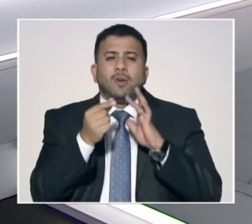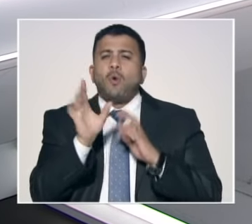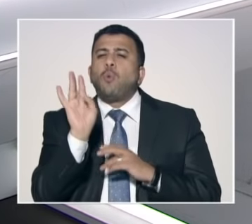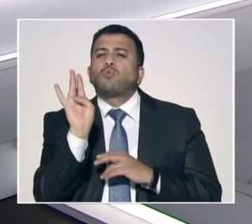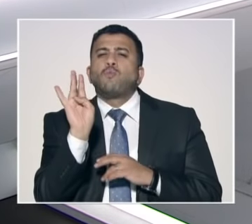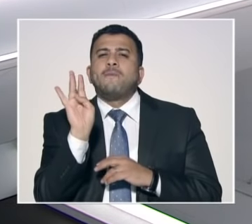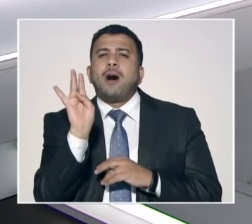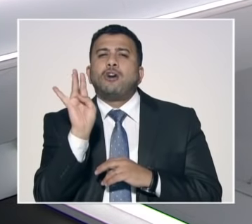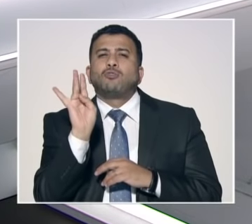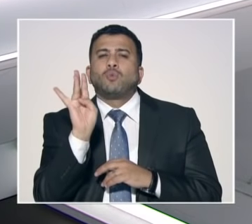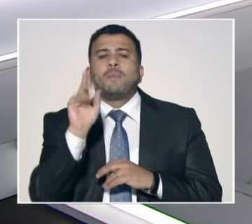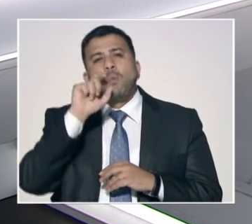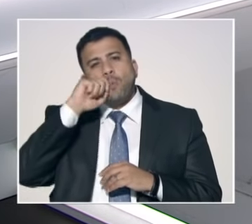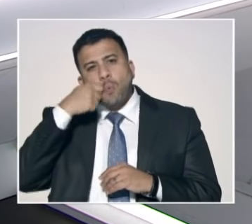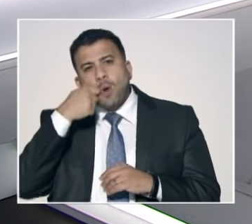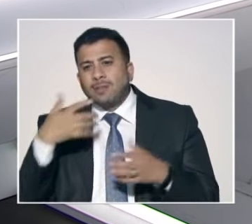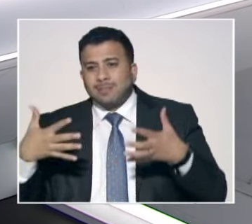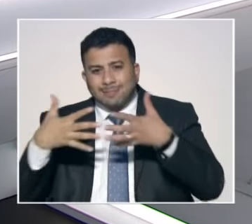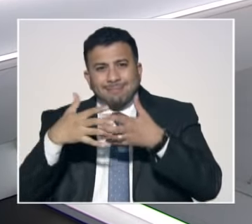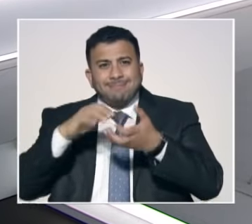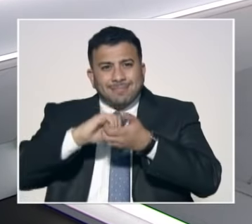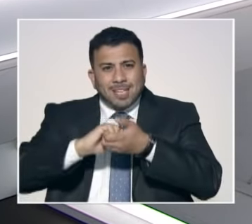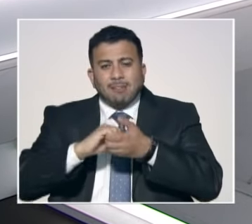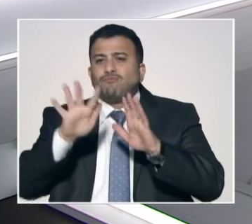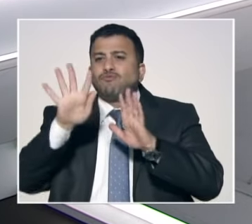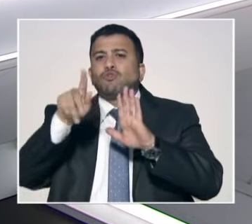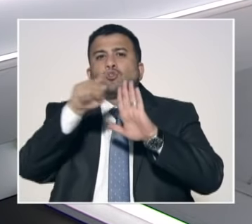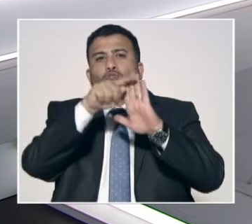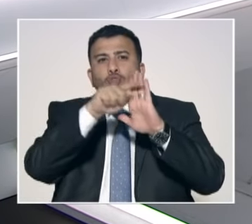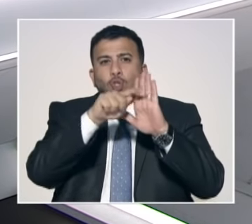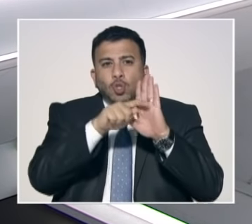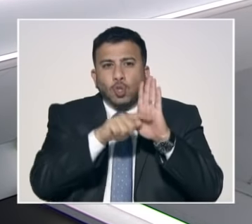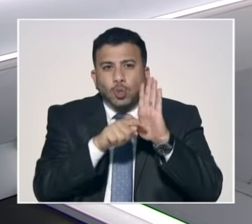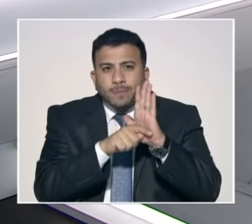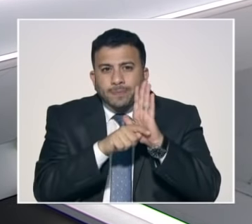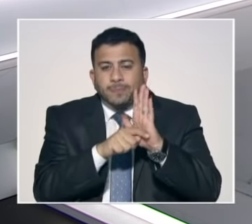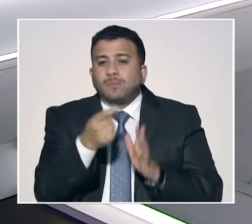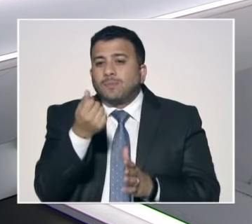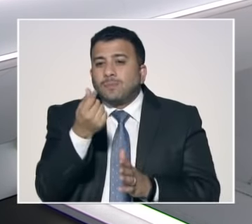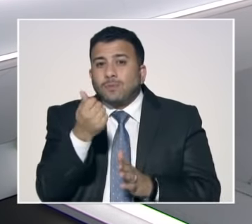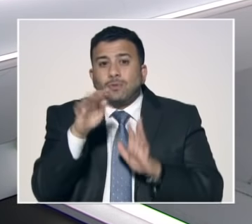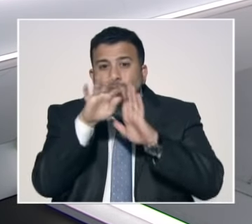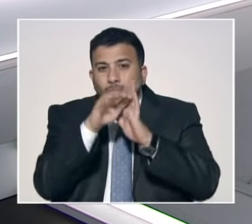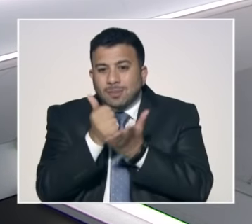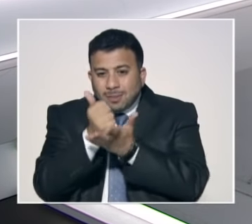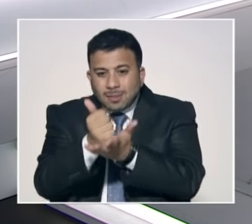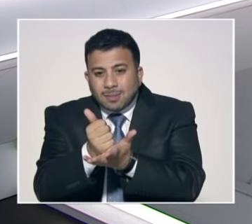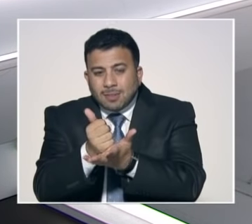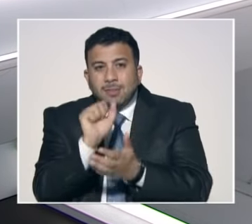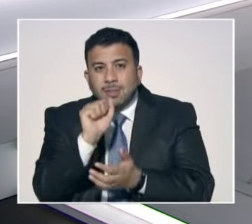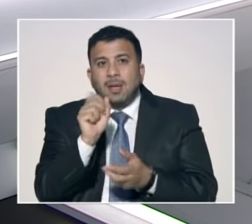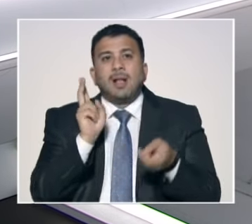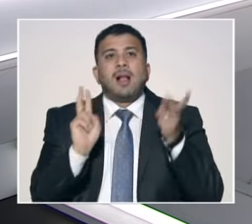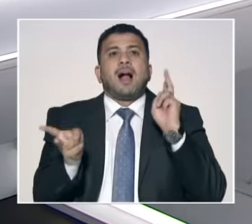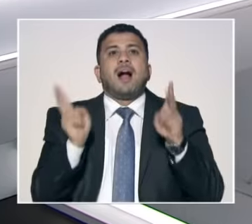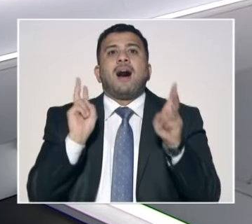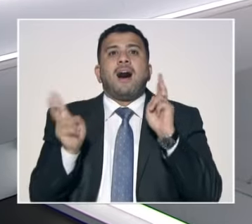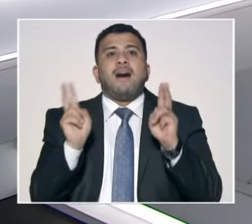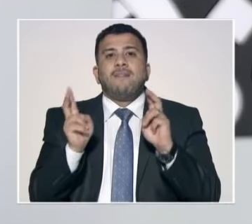الرجال فيما بينهم على بعض الأمور، ثم يتركون ذكر المهر والشروط في حفلة الزواج